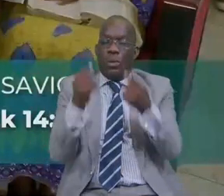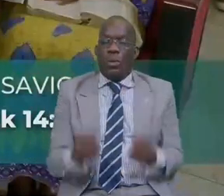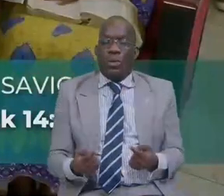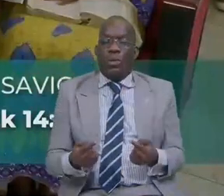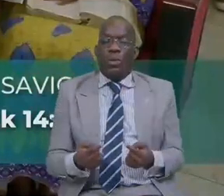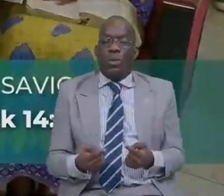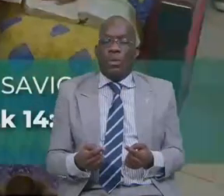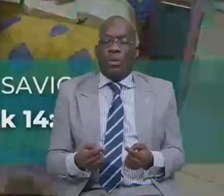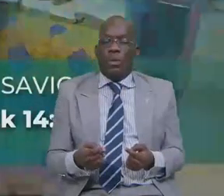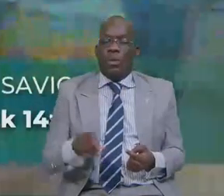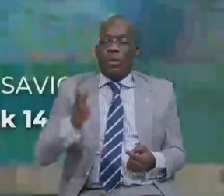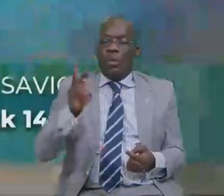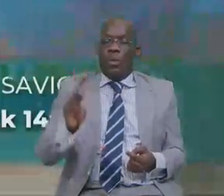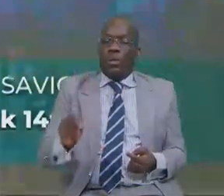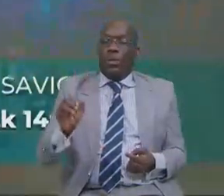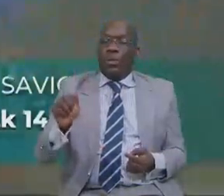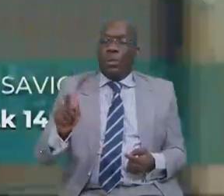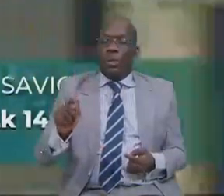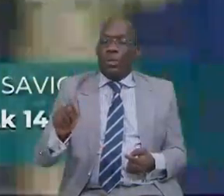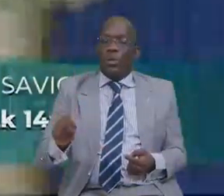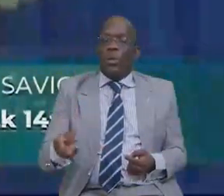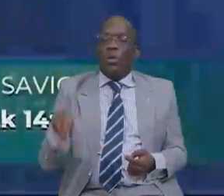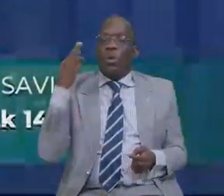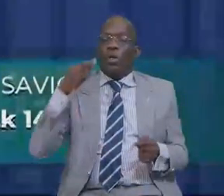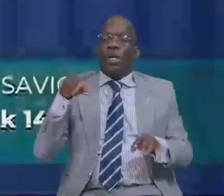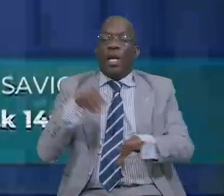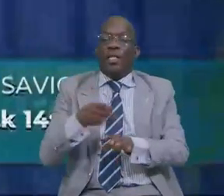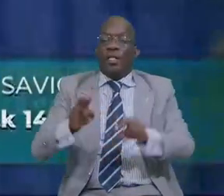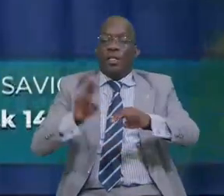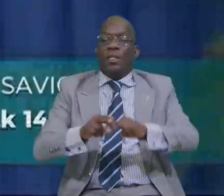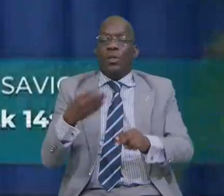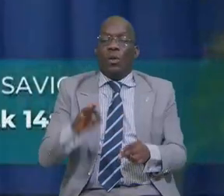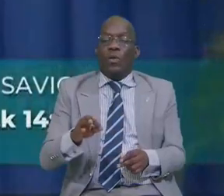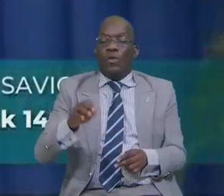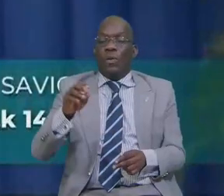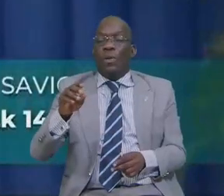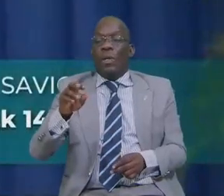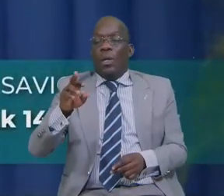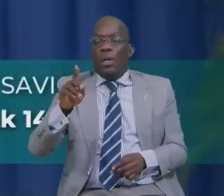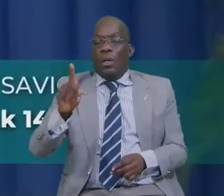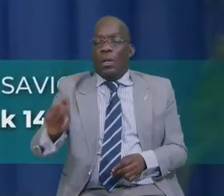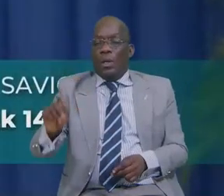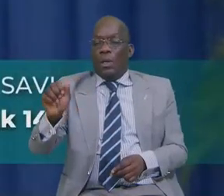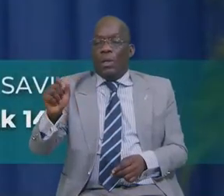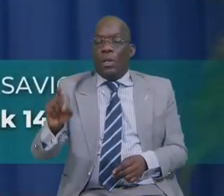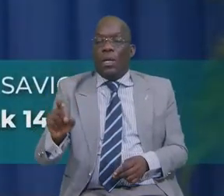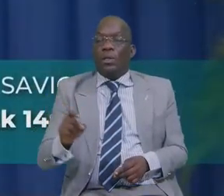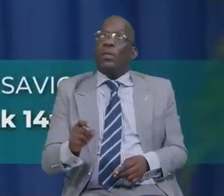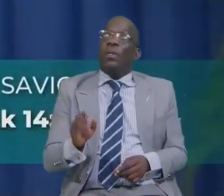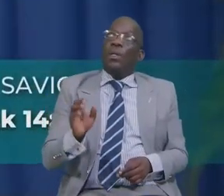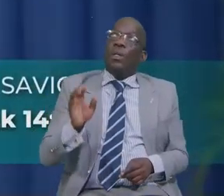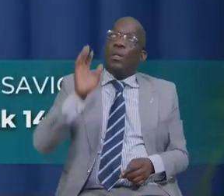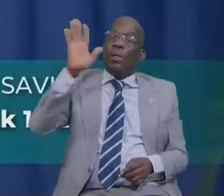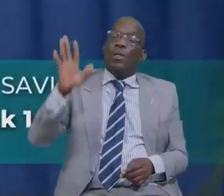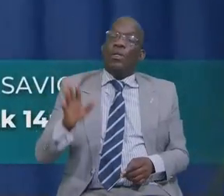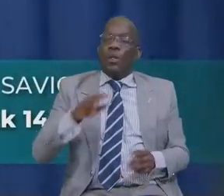Il les a contraints d'entrer. Matthieu était au lieu de péage.